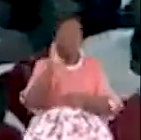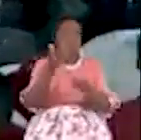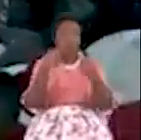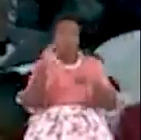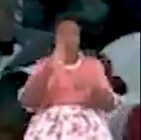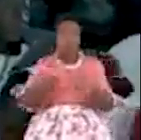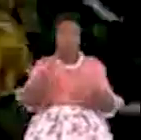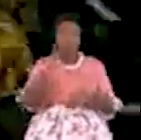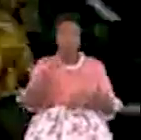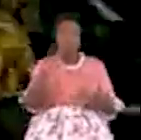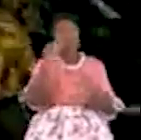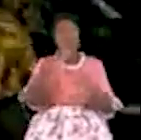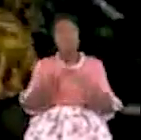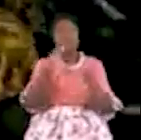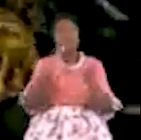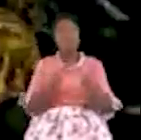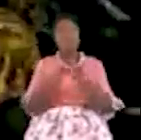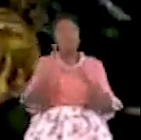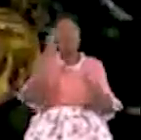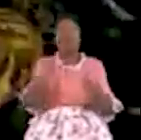ga-abịakwasị gị n'aha Jizọs.